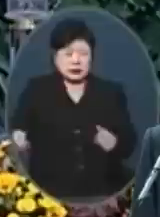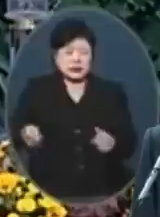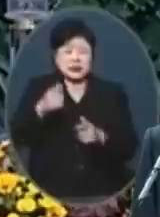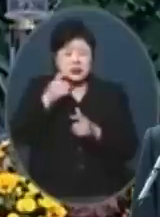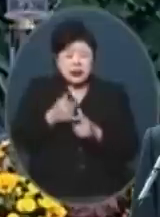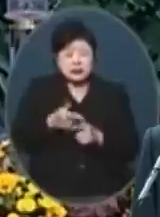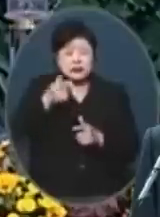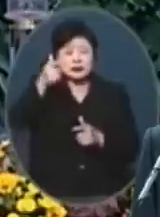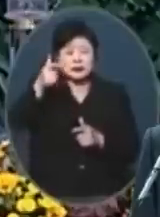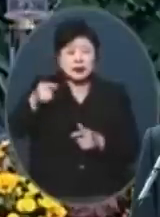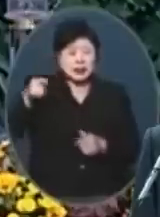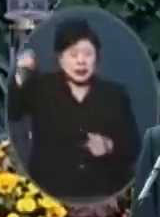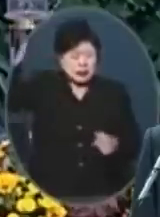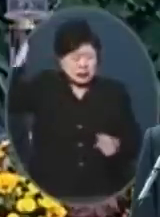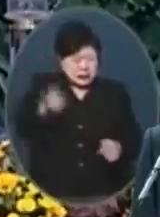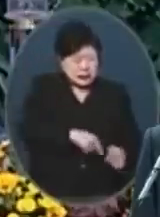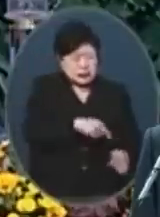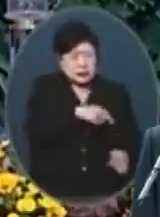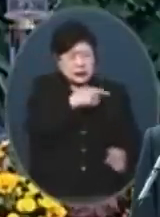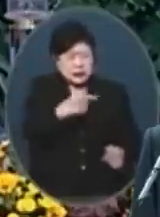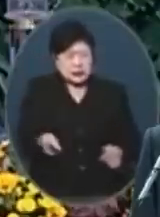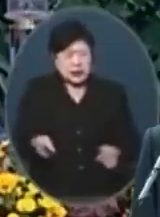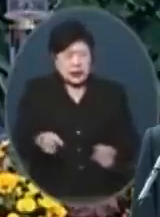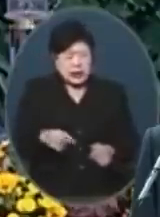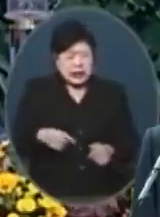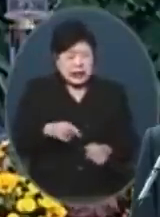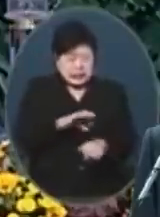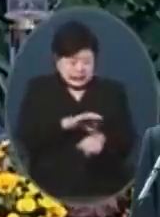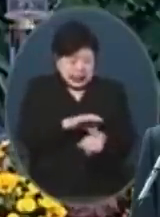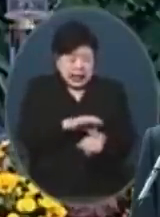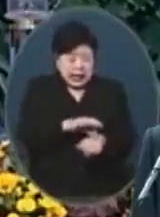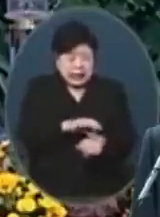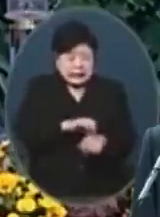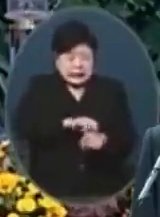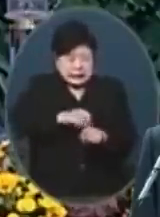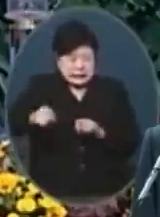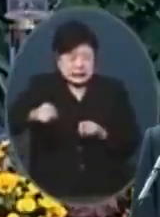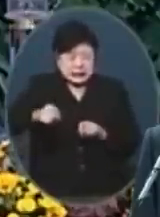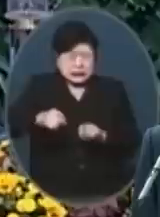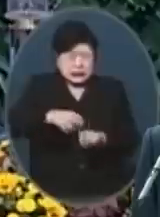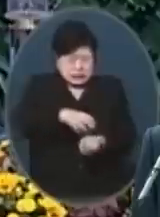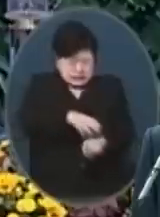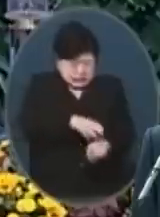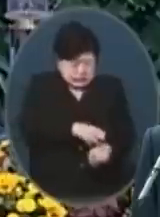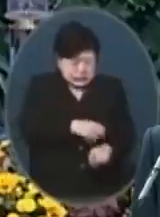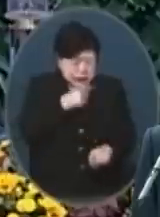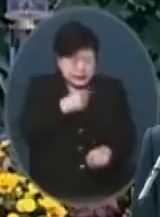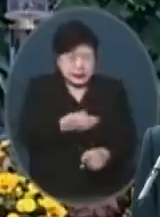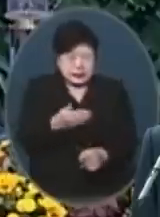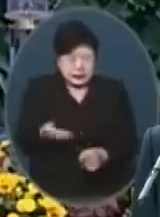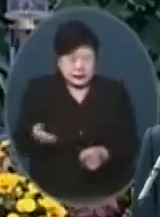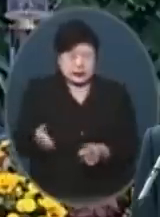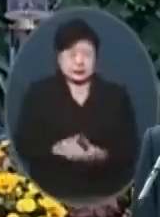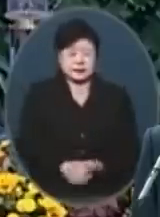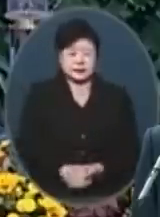예수님이 맞을 때마다 살찜이 터지고 피가 흘렀습니다.